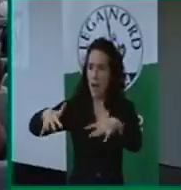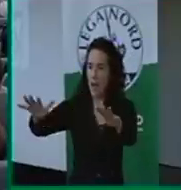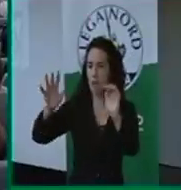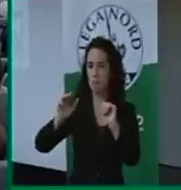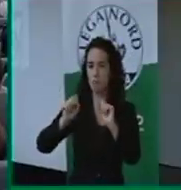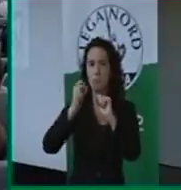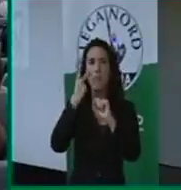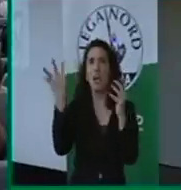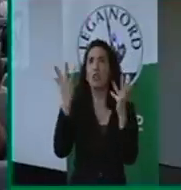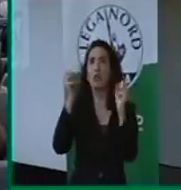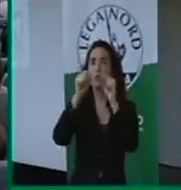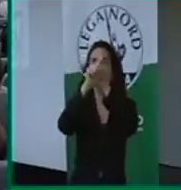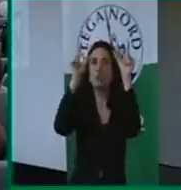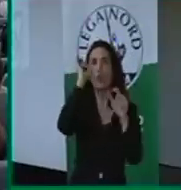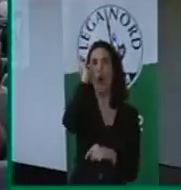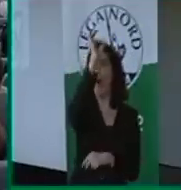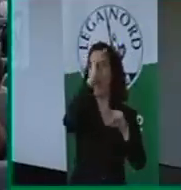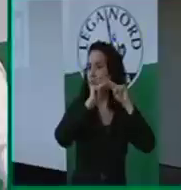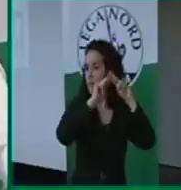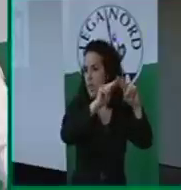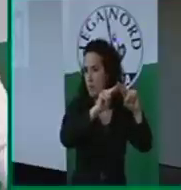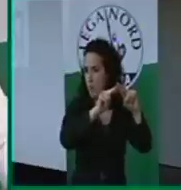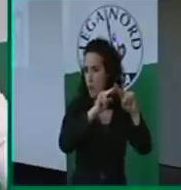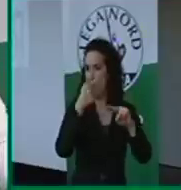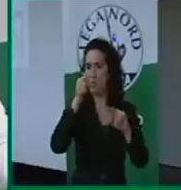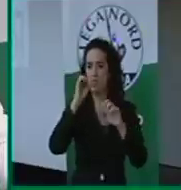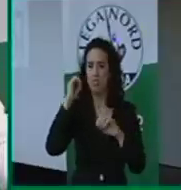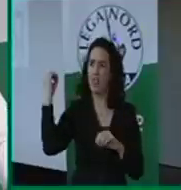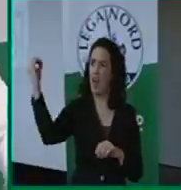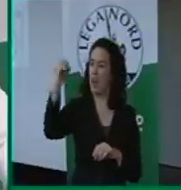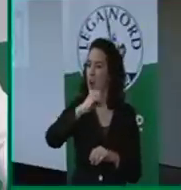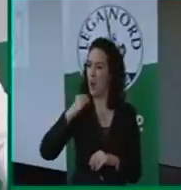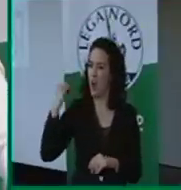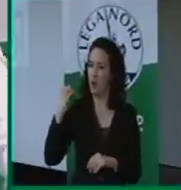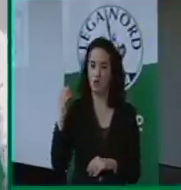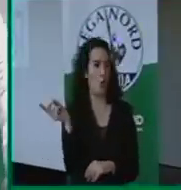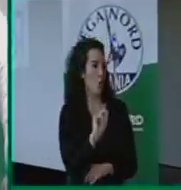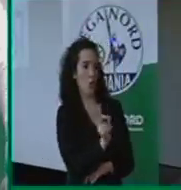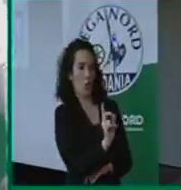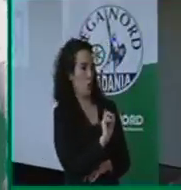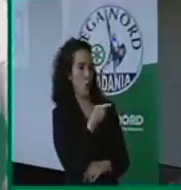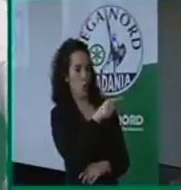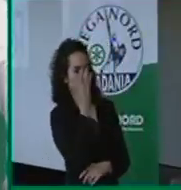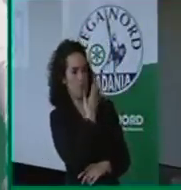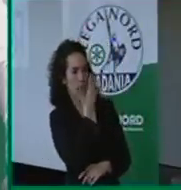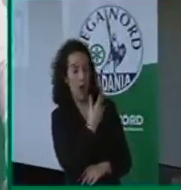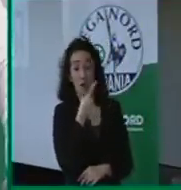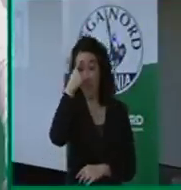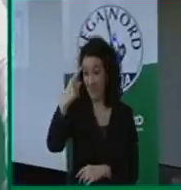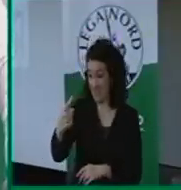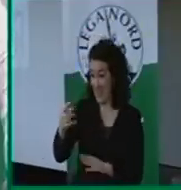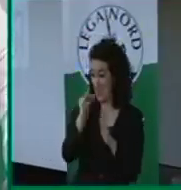fermo e la terra gli gira intorno no se ci fosse stato Porta a